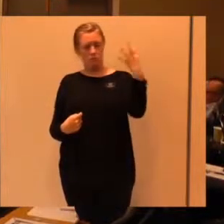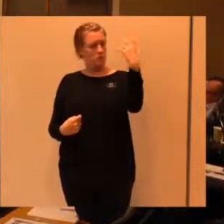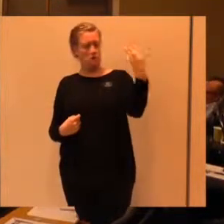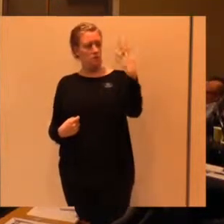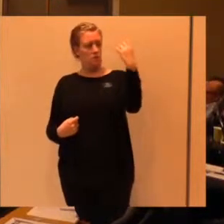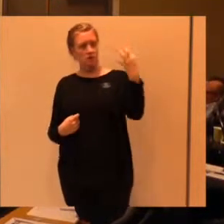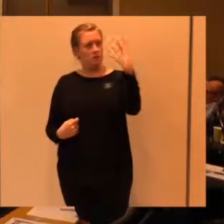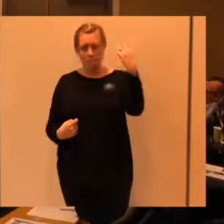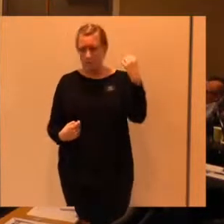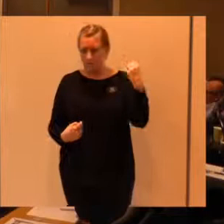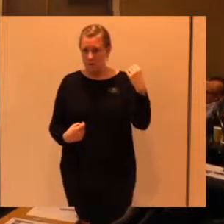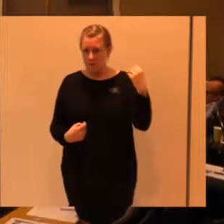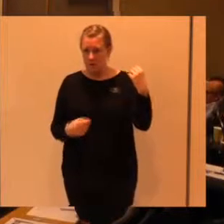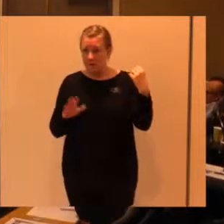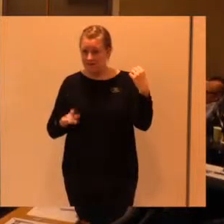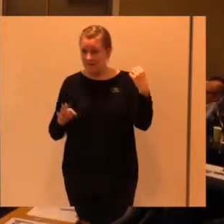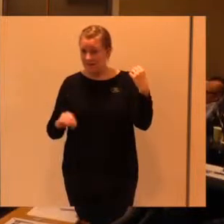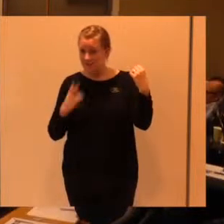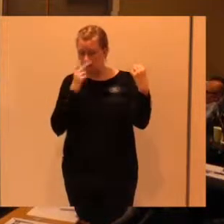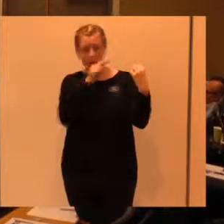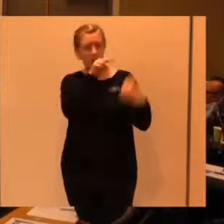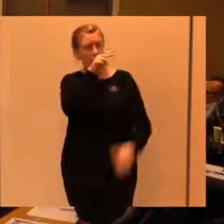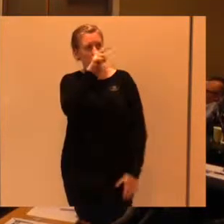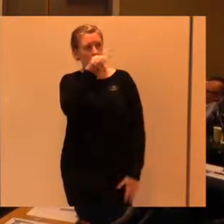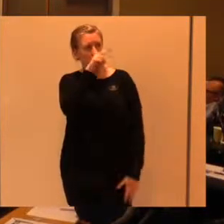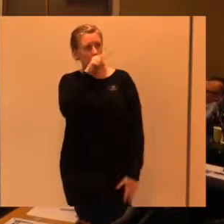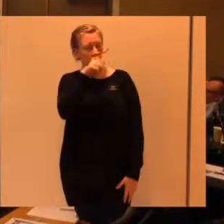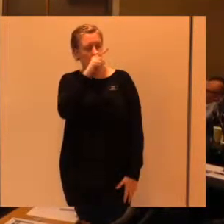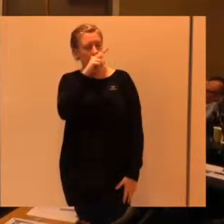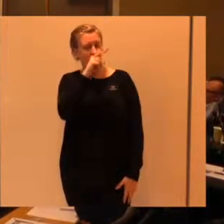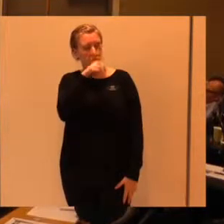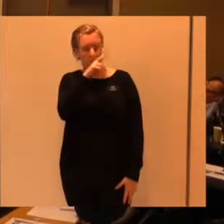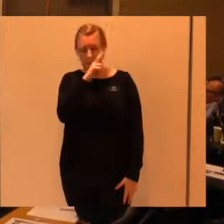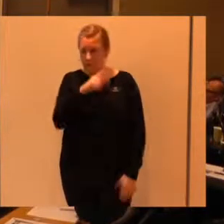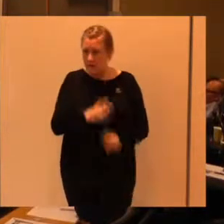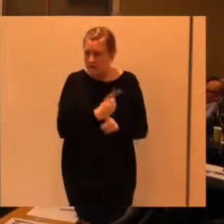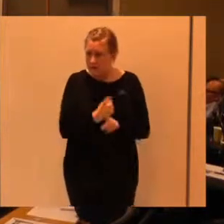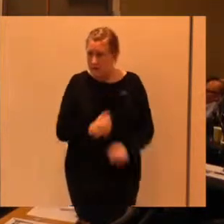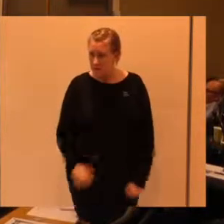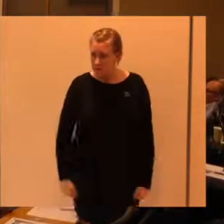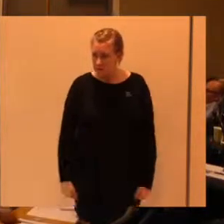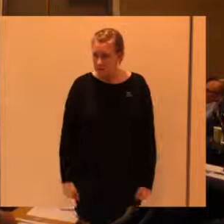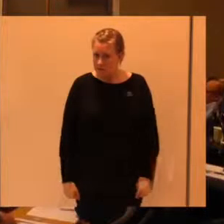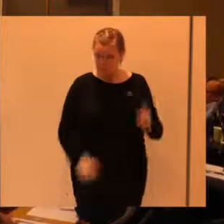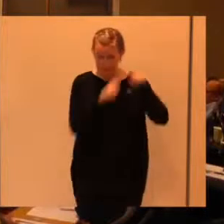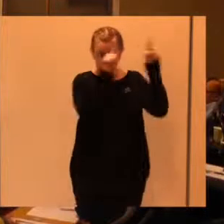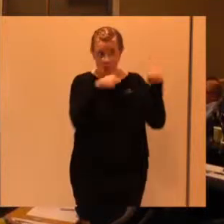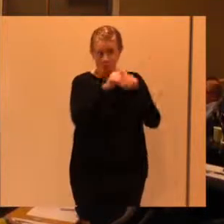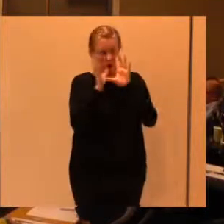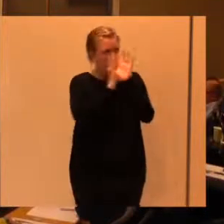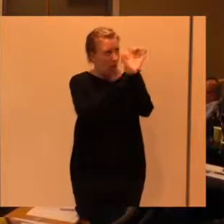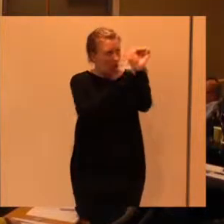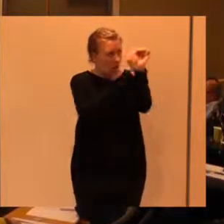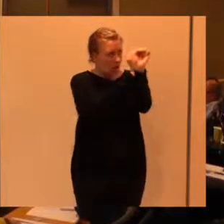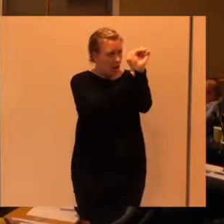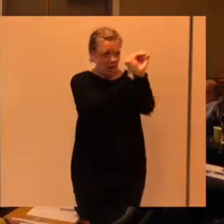måste hennes ögon dit och titta. De fastnar liksom där. Ni ser att den där ytan har liksom sugit in hennes blick och så